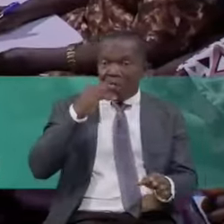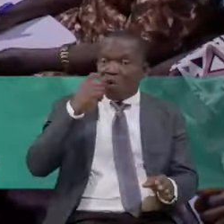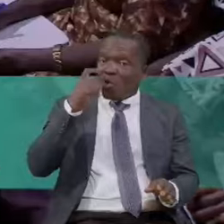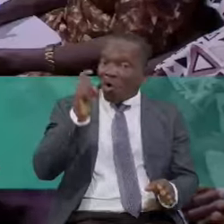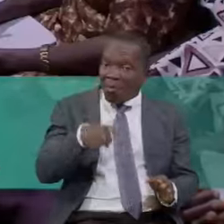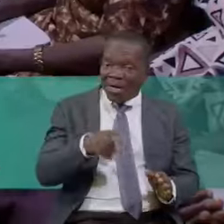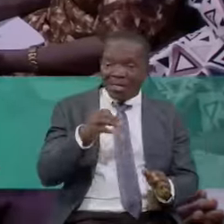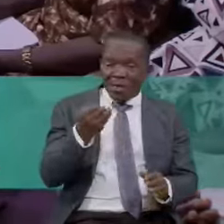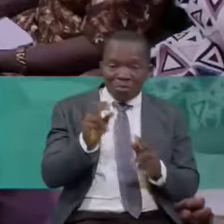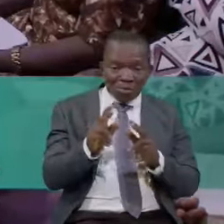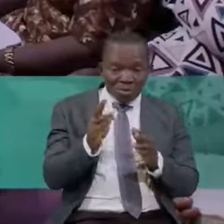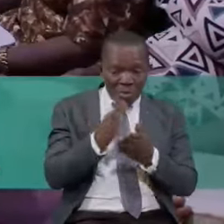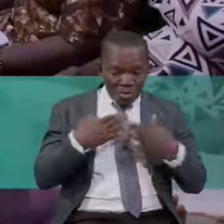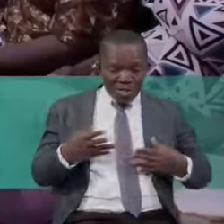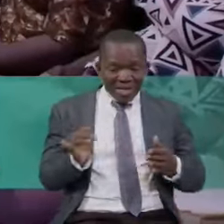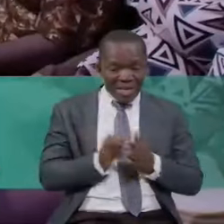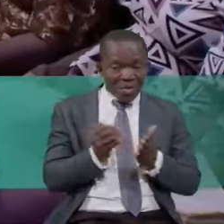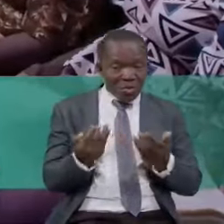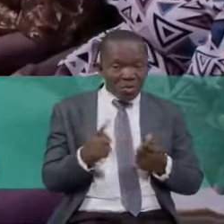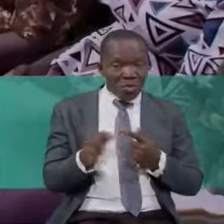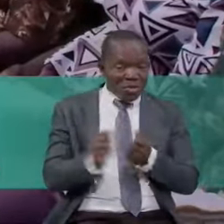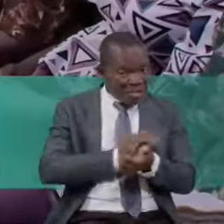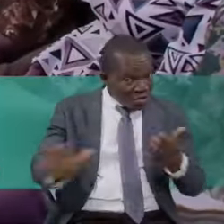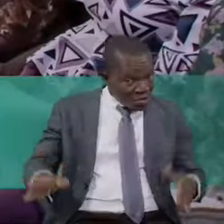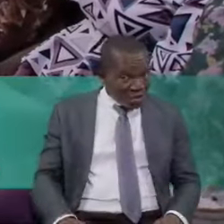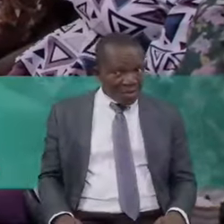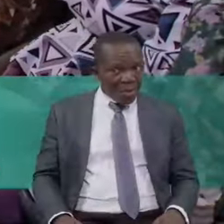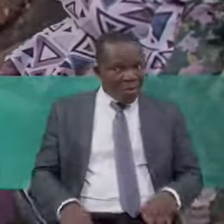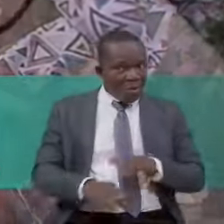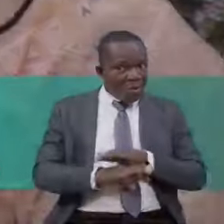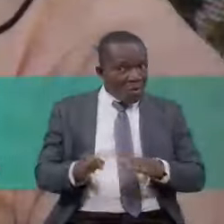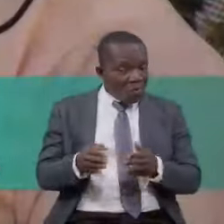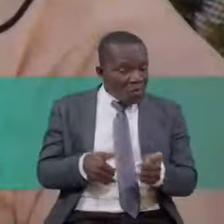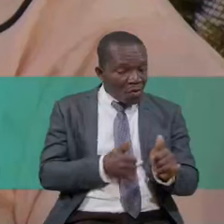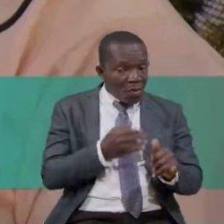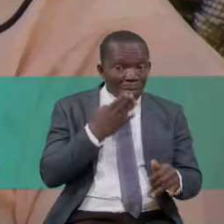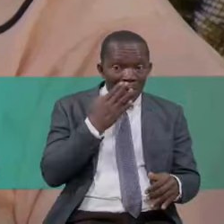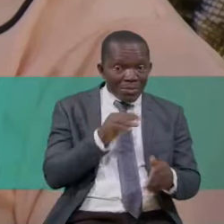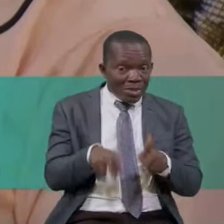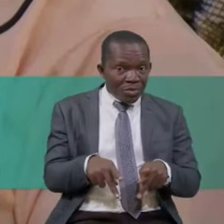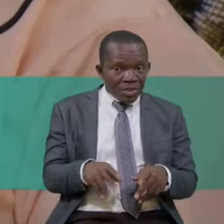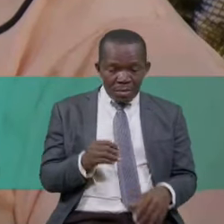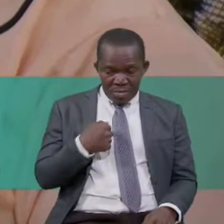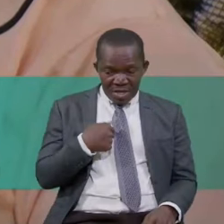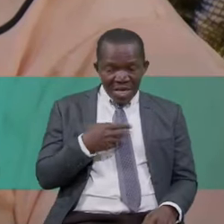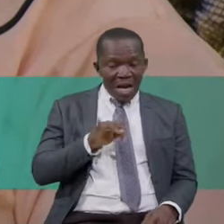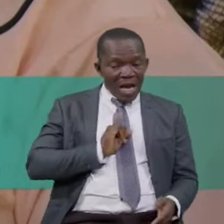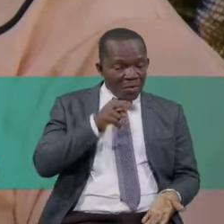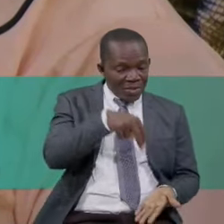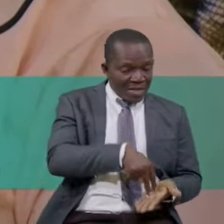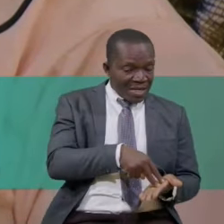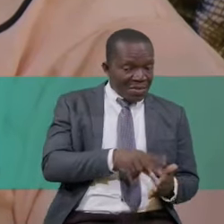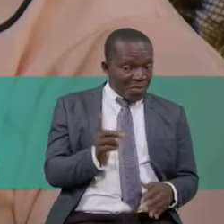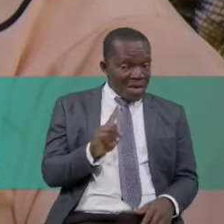avec pharaon je vais tenir là où je tiens je vais l'observer